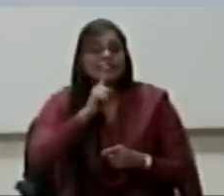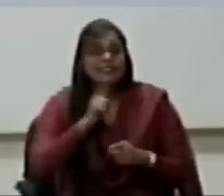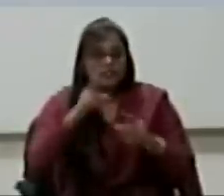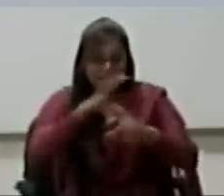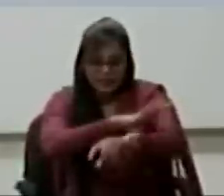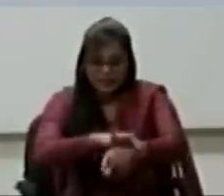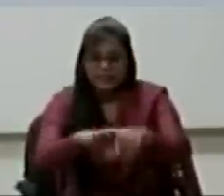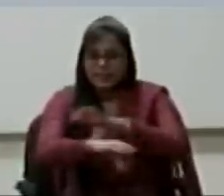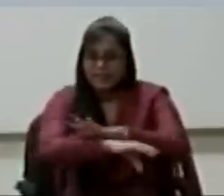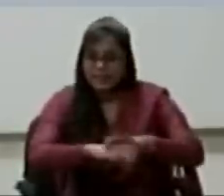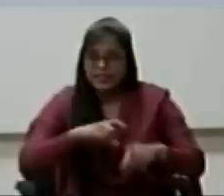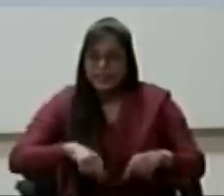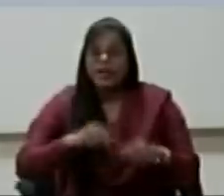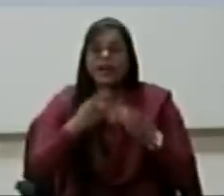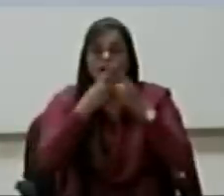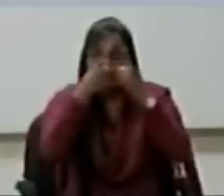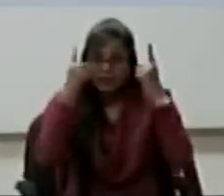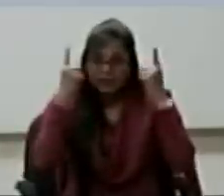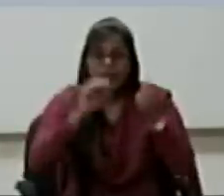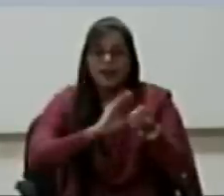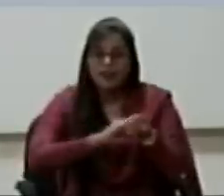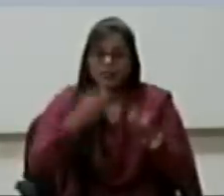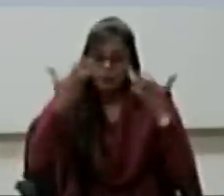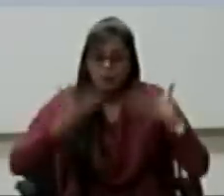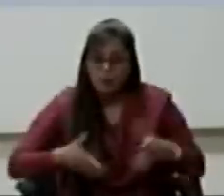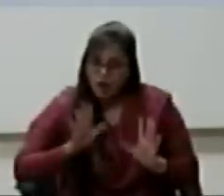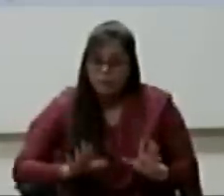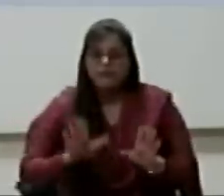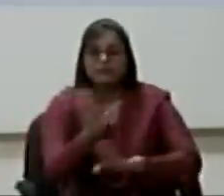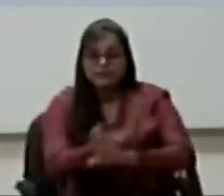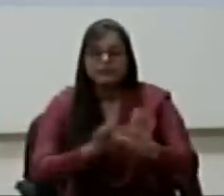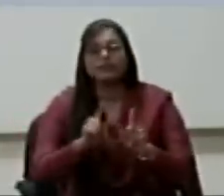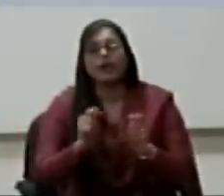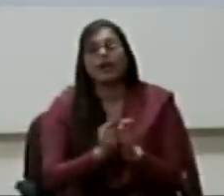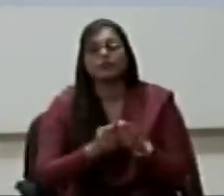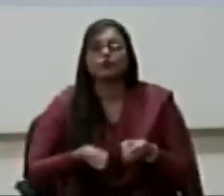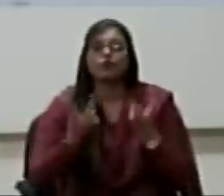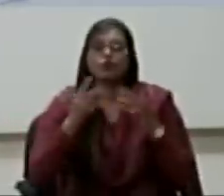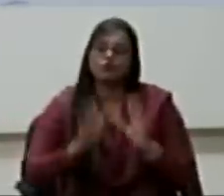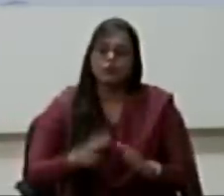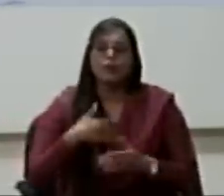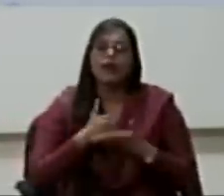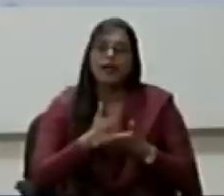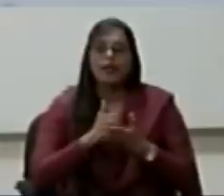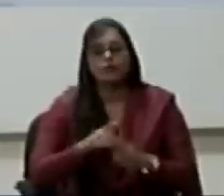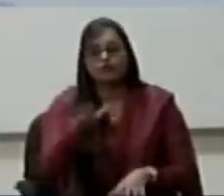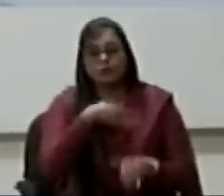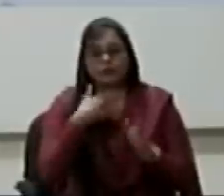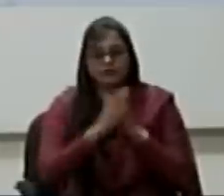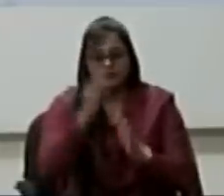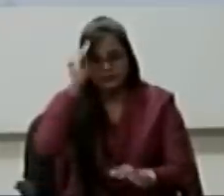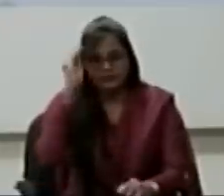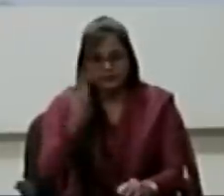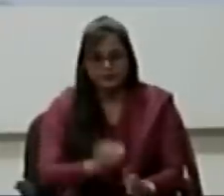চিকিৎসক, নার্স, অন্যান্য স্বাস্থ্যকর্মী এবং অন্য যারা সেবাকর্মী যুক্ত আছেন তাদেরকে নিরাপদ রাখতে পারি। এখন আমি হোম কোয়ারেন্টাইনের